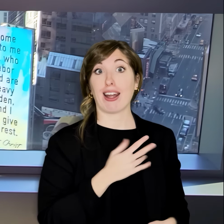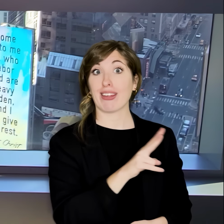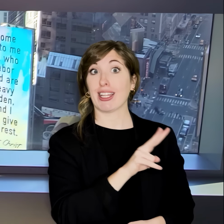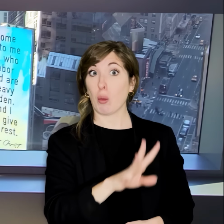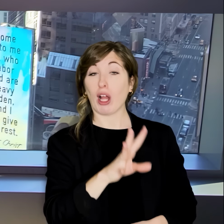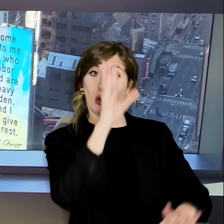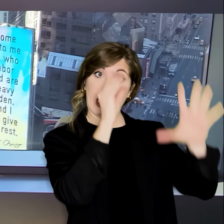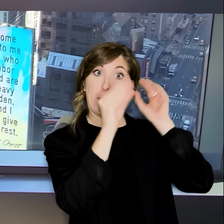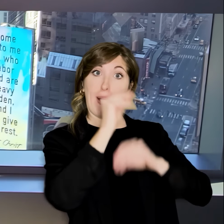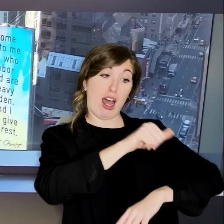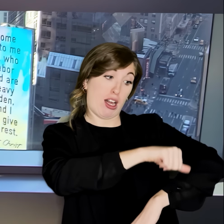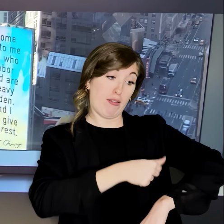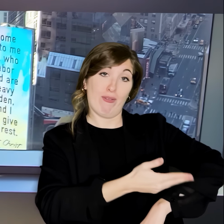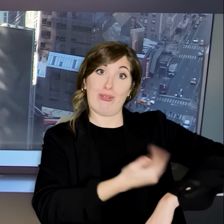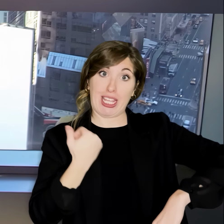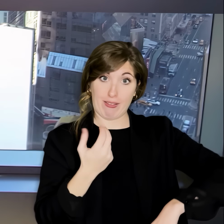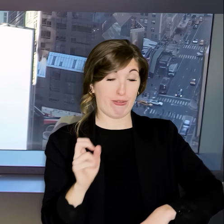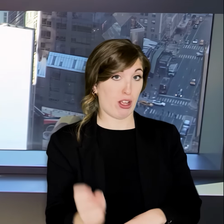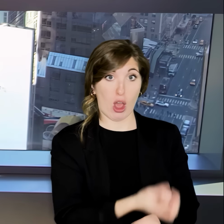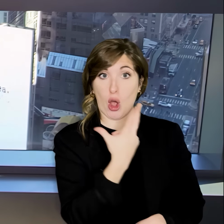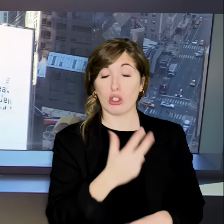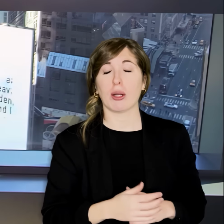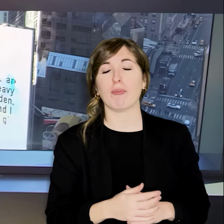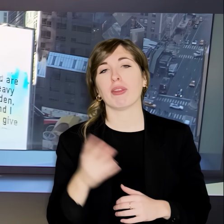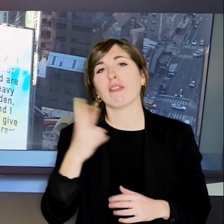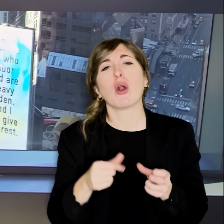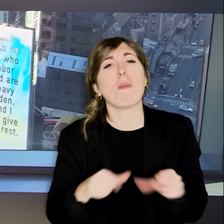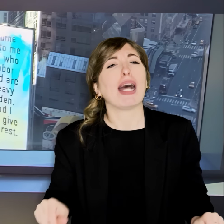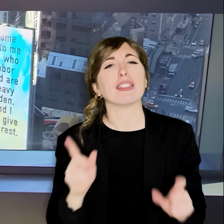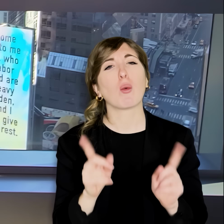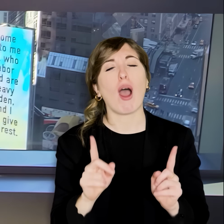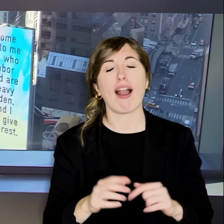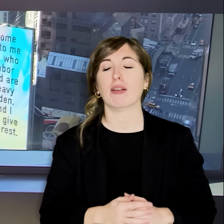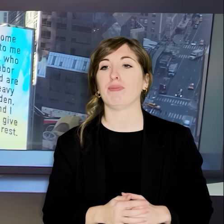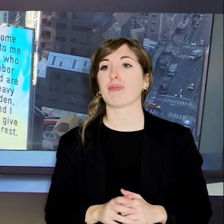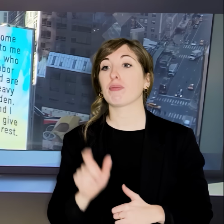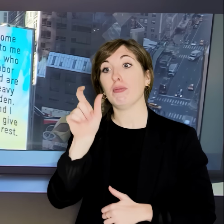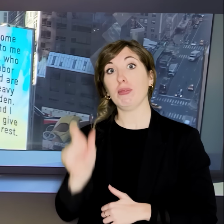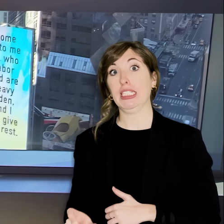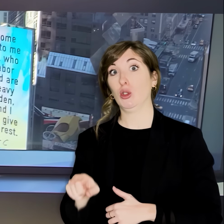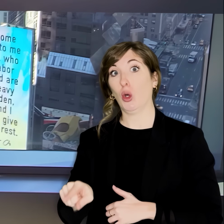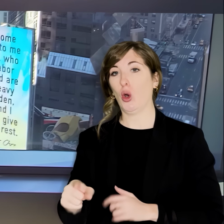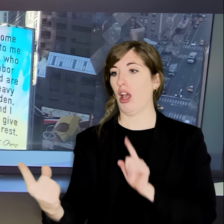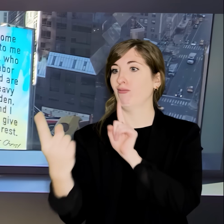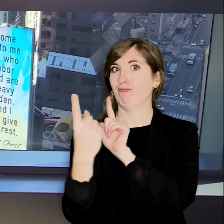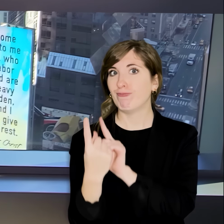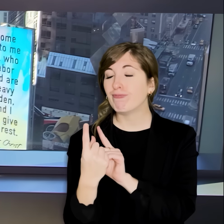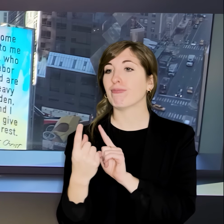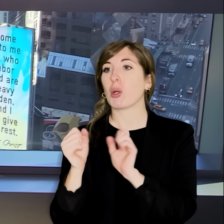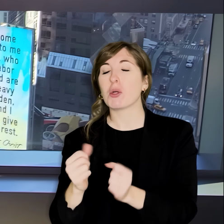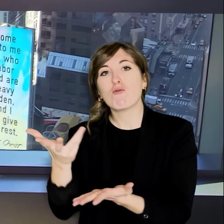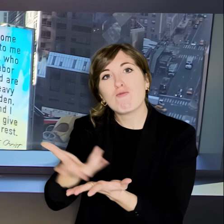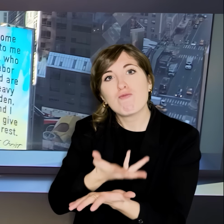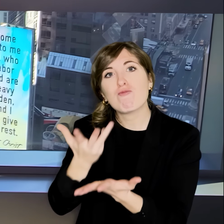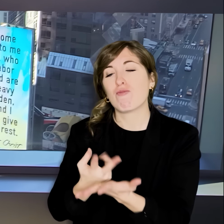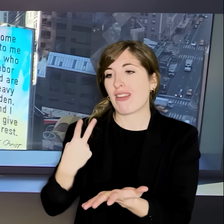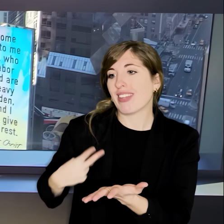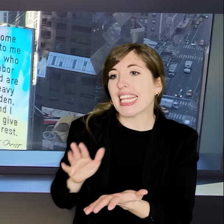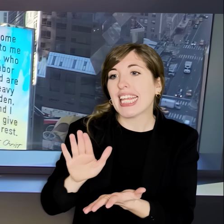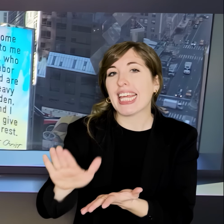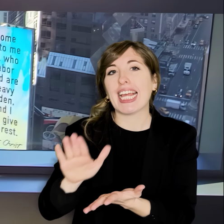lì quindi il concetto Qual è il concetto è la persona siamo a parlare se ti racconta la sua vita